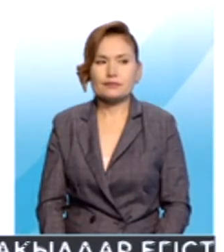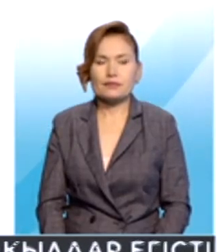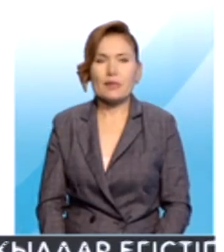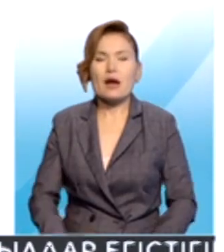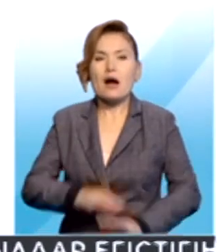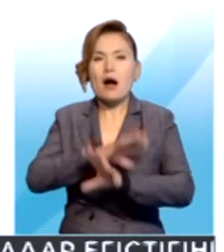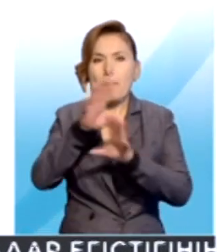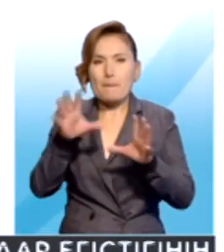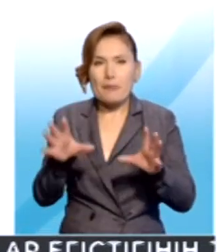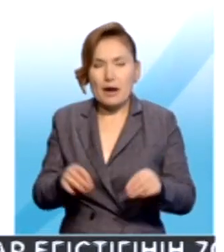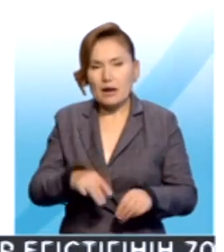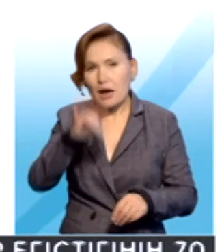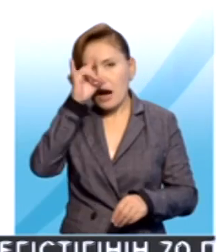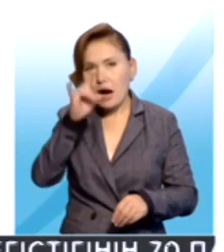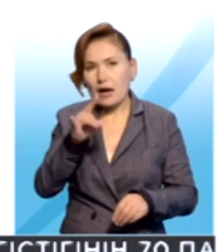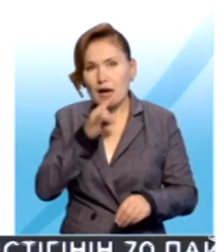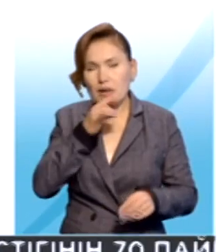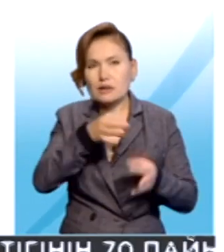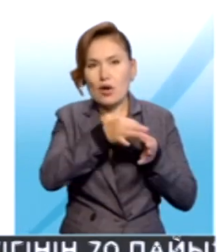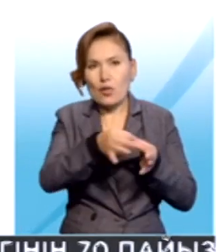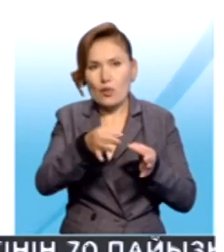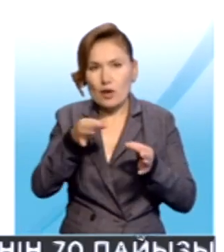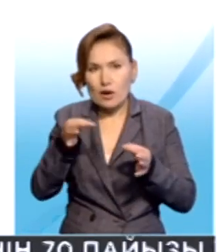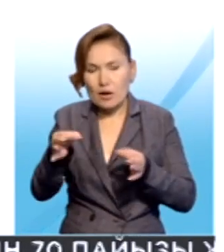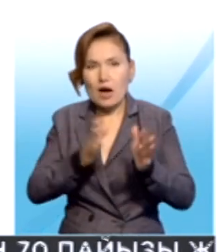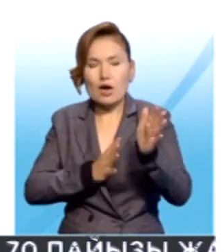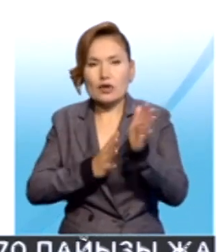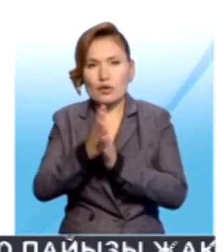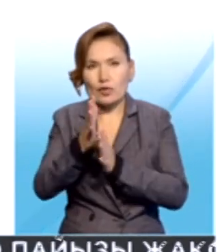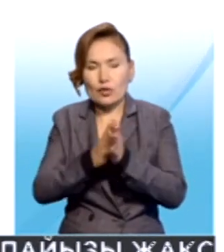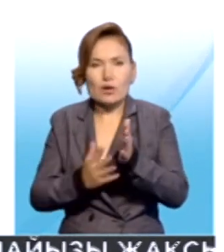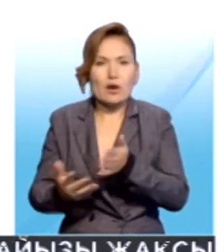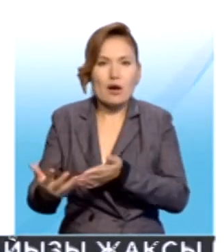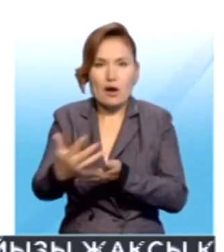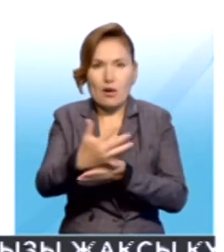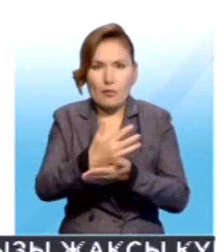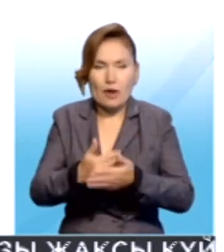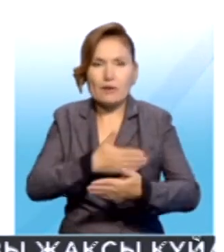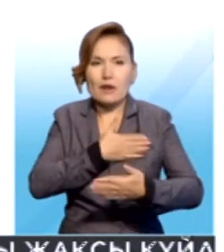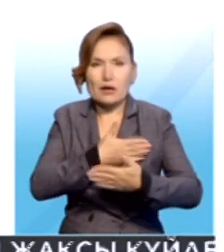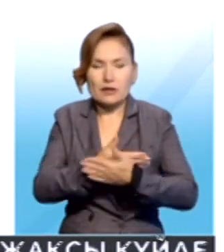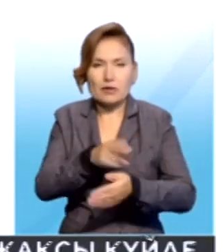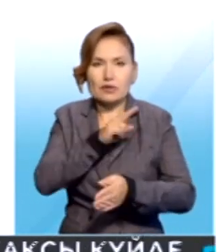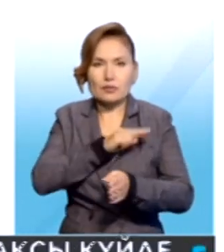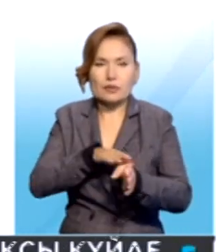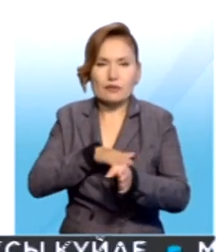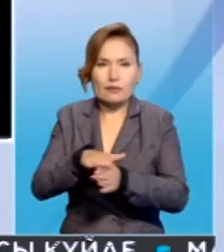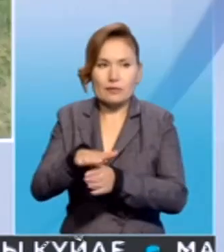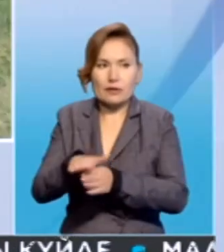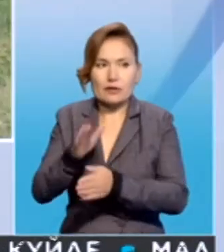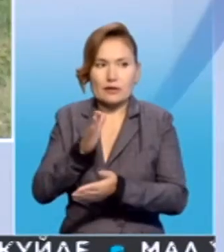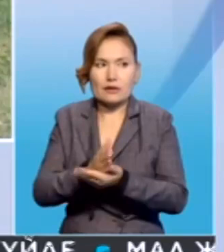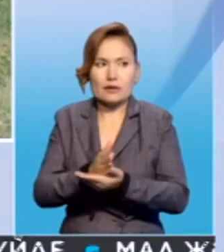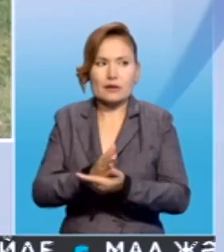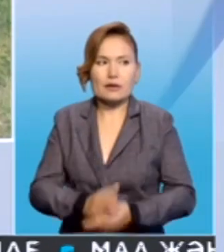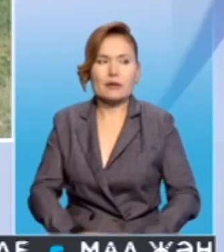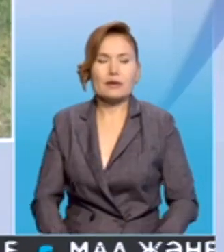барлық өңірлерде мал азығын жинау жұмыстарын орындау барысын оң серпіні байқалып жатыр.